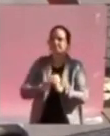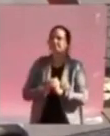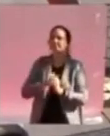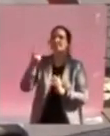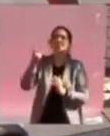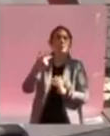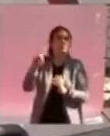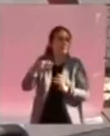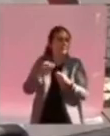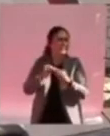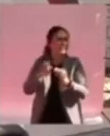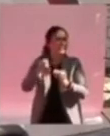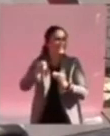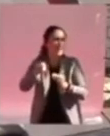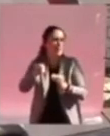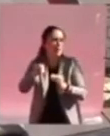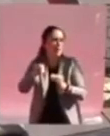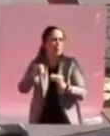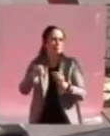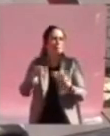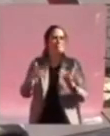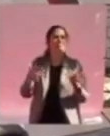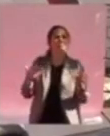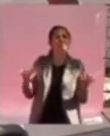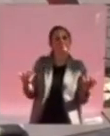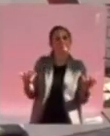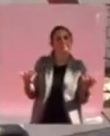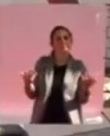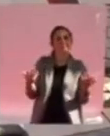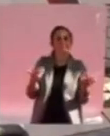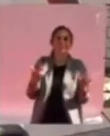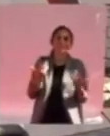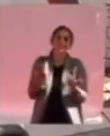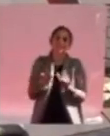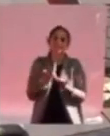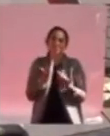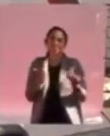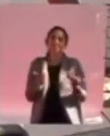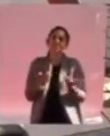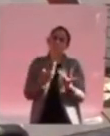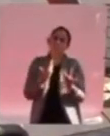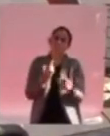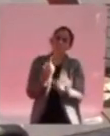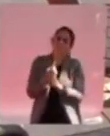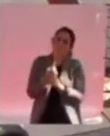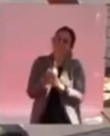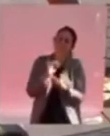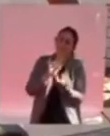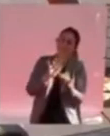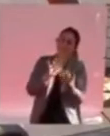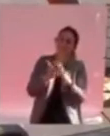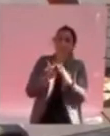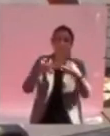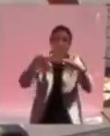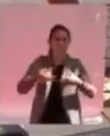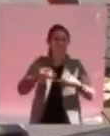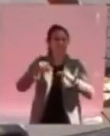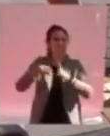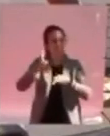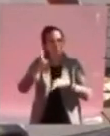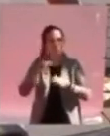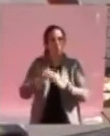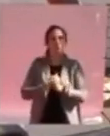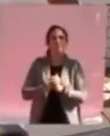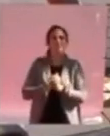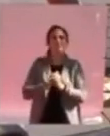deve essere più preciso deve essere un sistema di